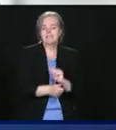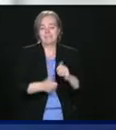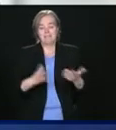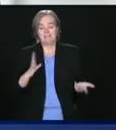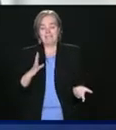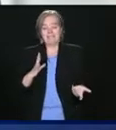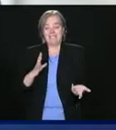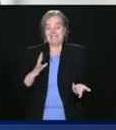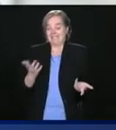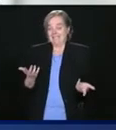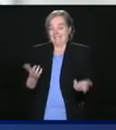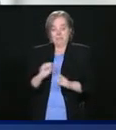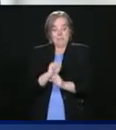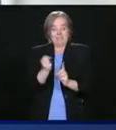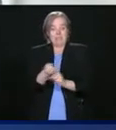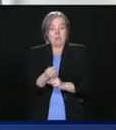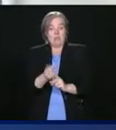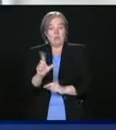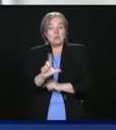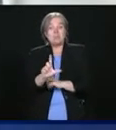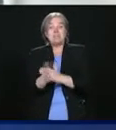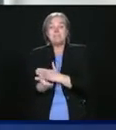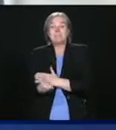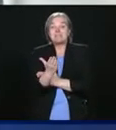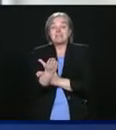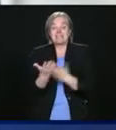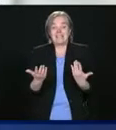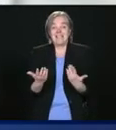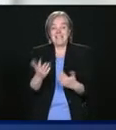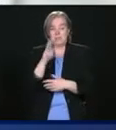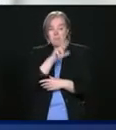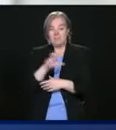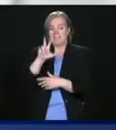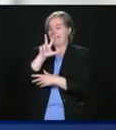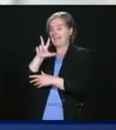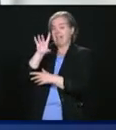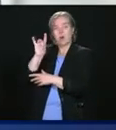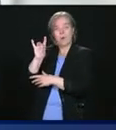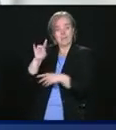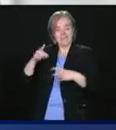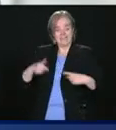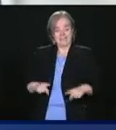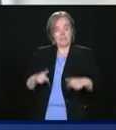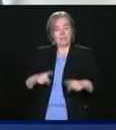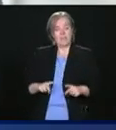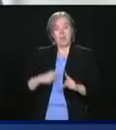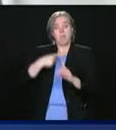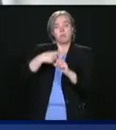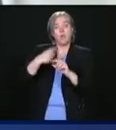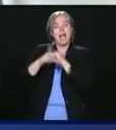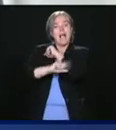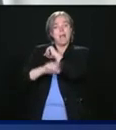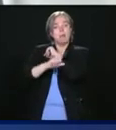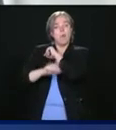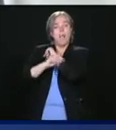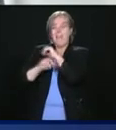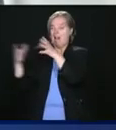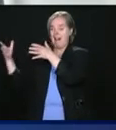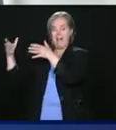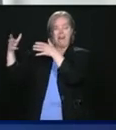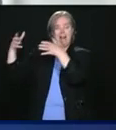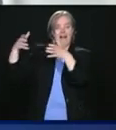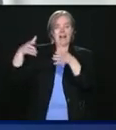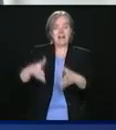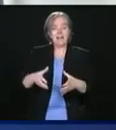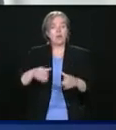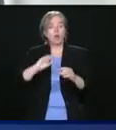que lundi matin, 338 députés et leur équipe sont censés être à Ottawa,